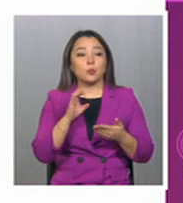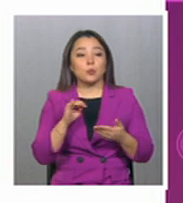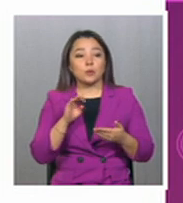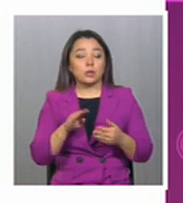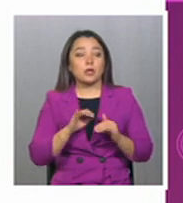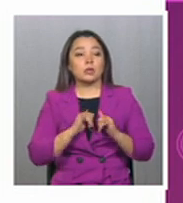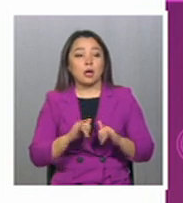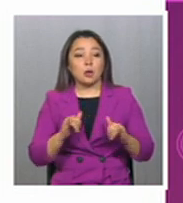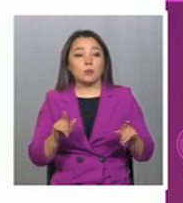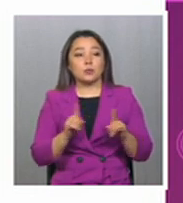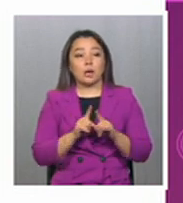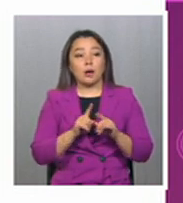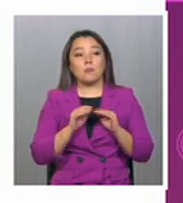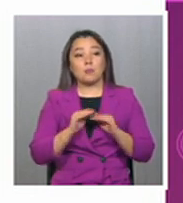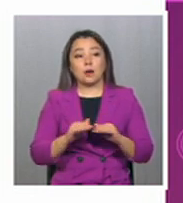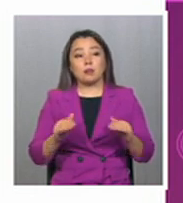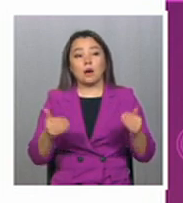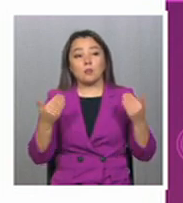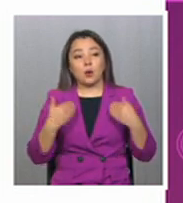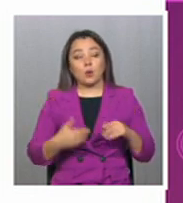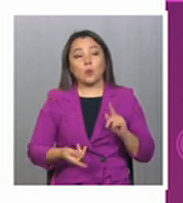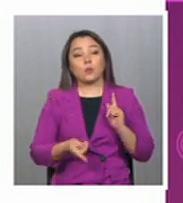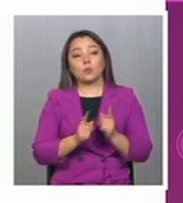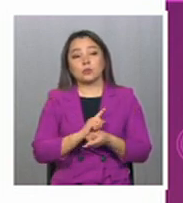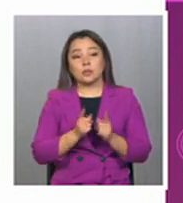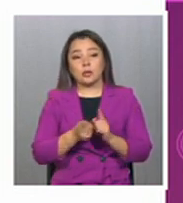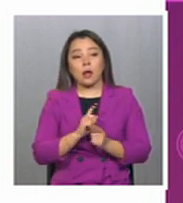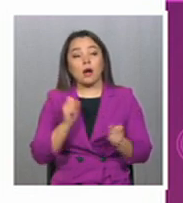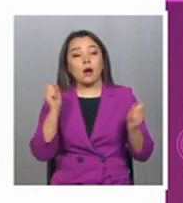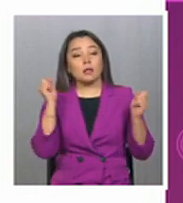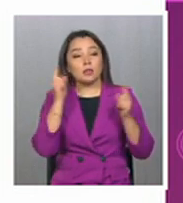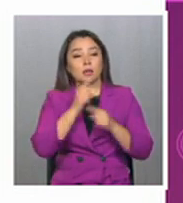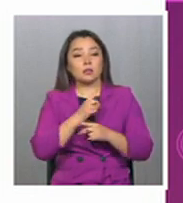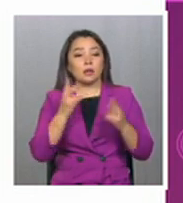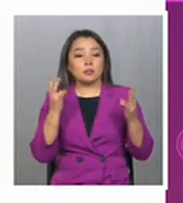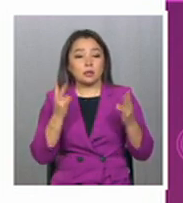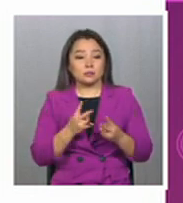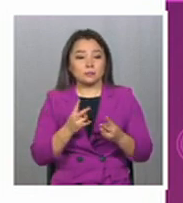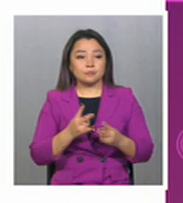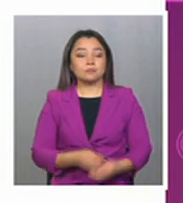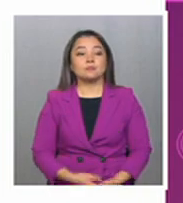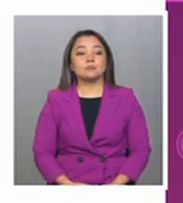дамуындағы бала бойындағы өзгерістерді анықтаңдар.